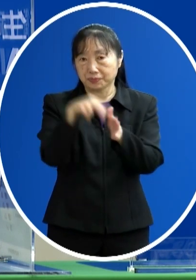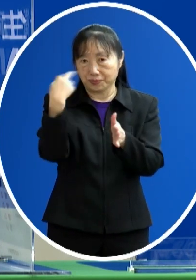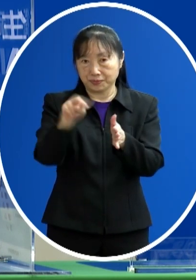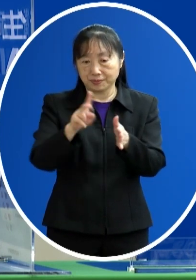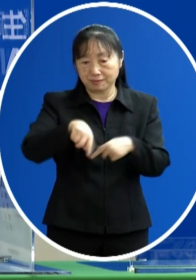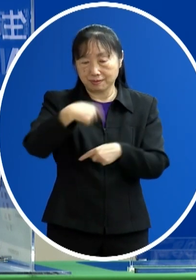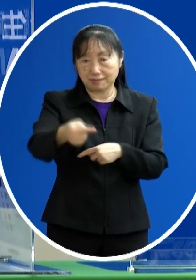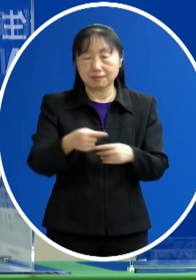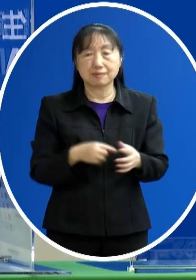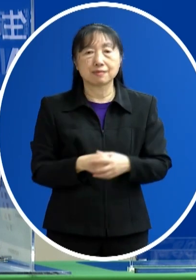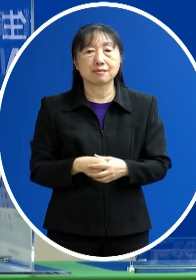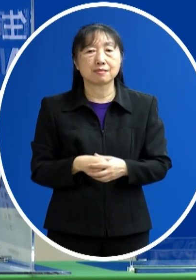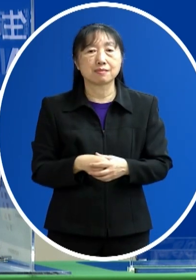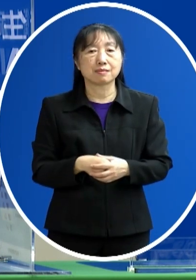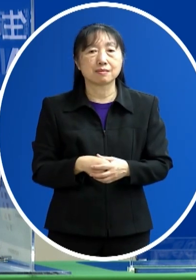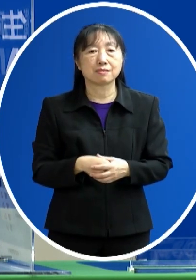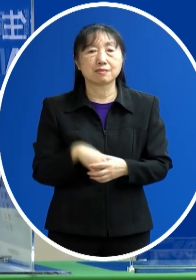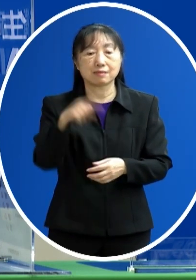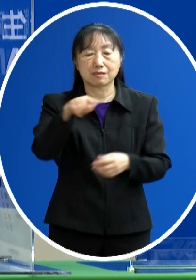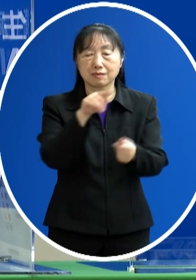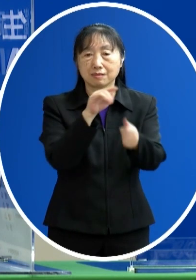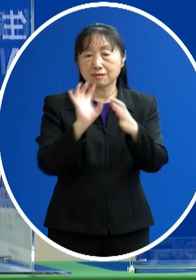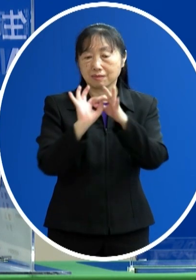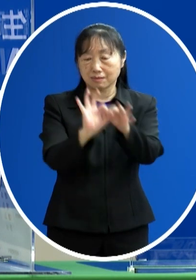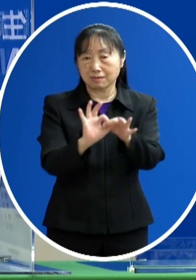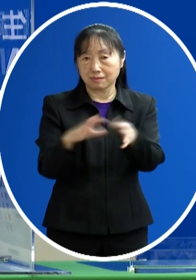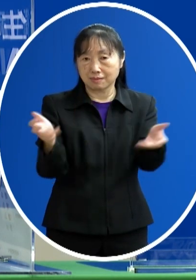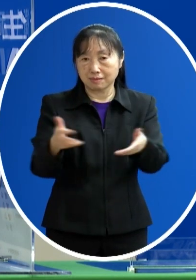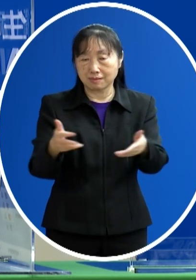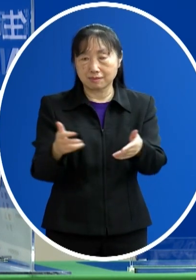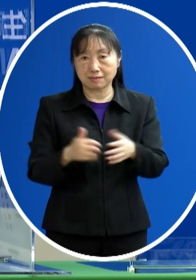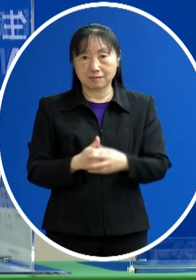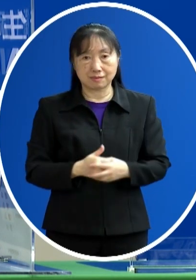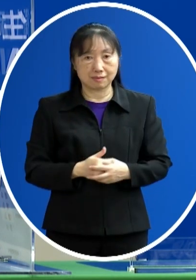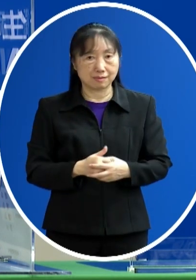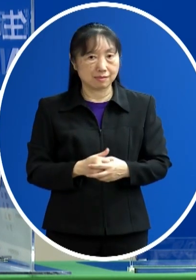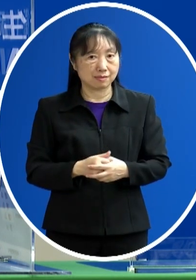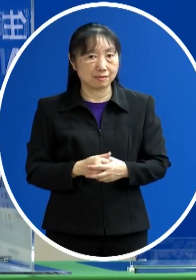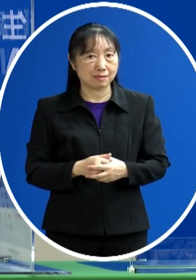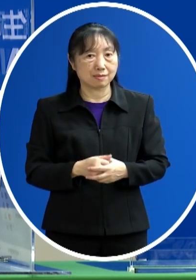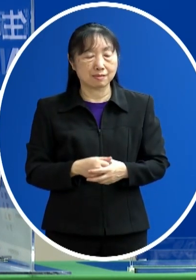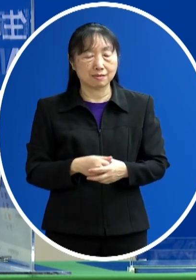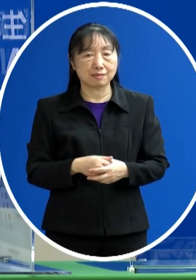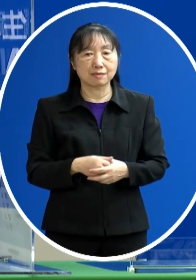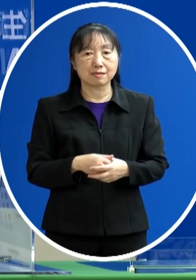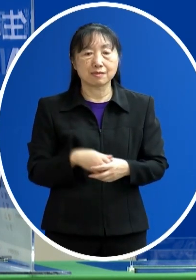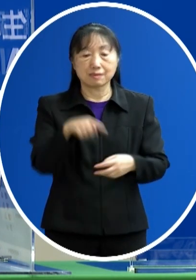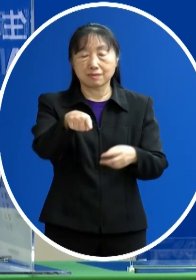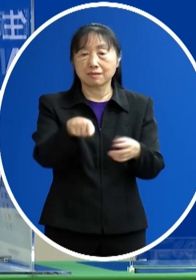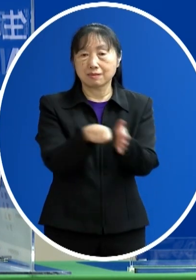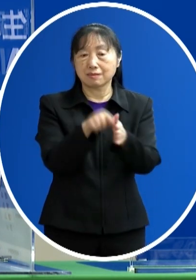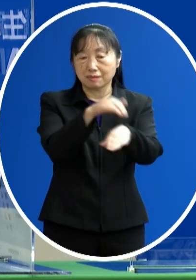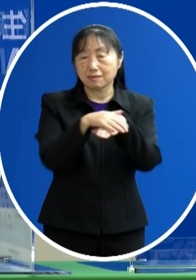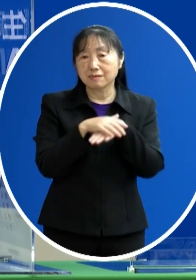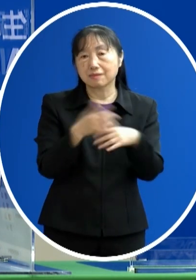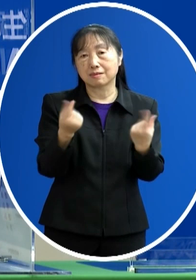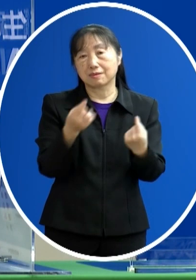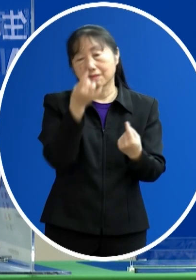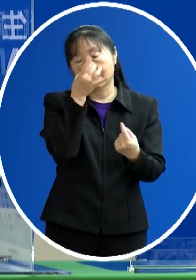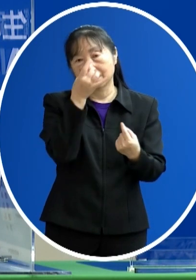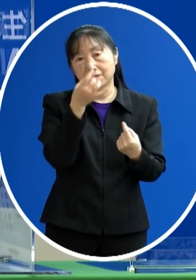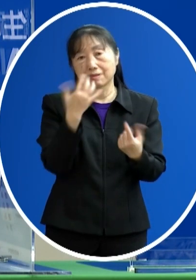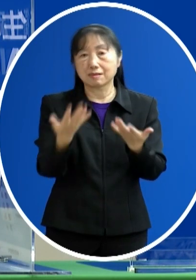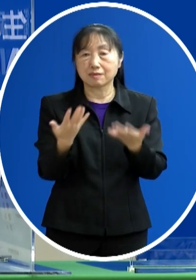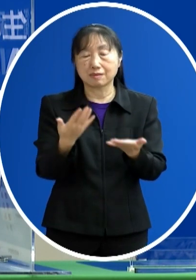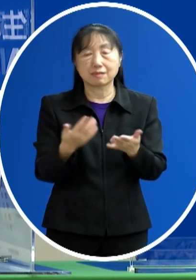些处置哈，跟这个救治哈。那不幸就是在后续